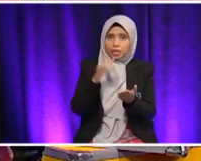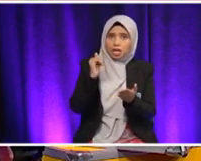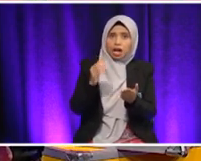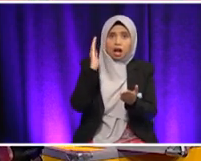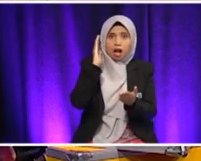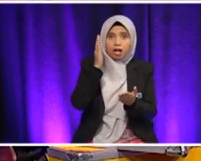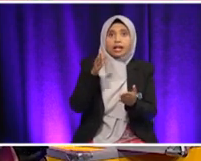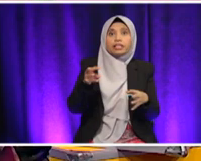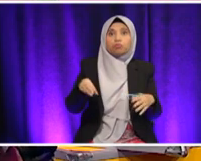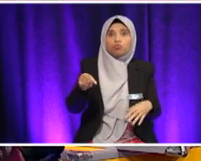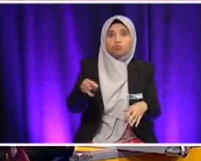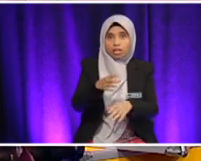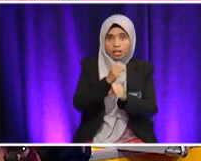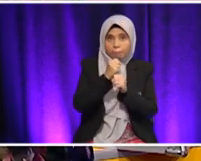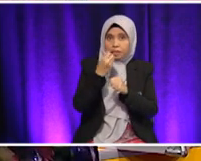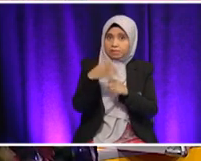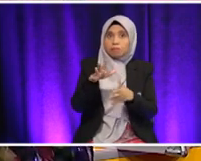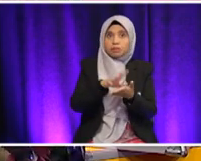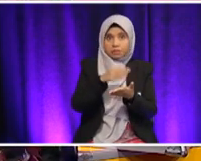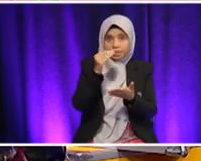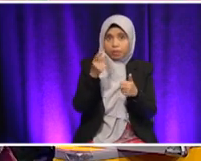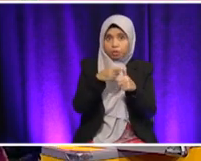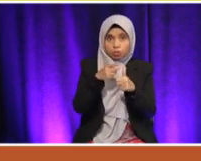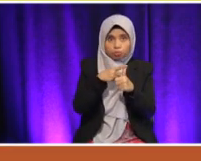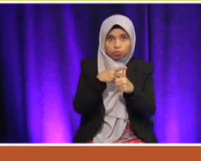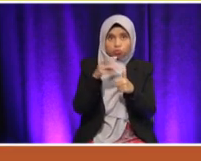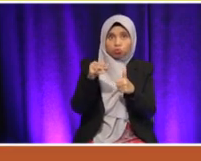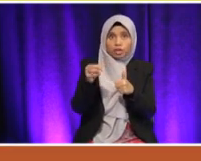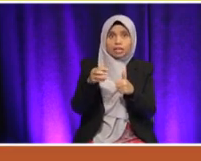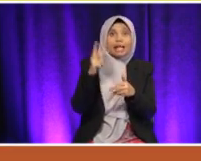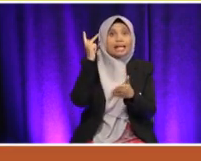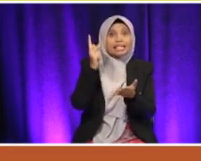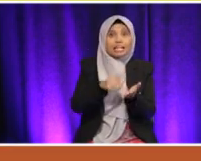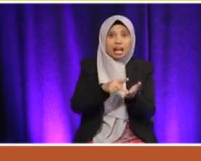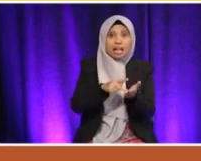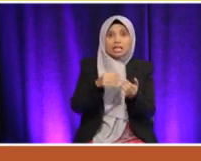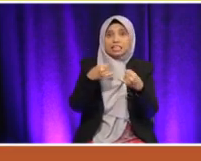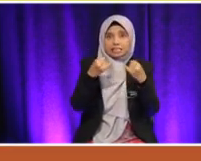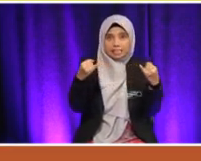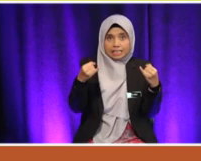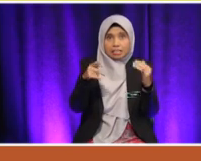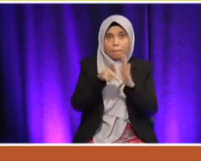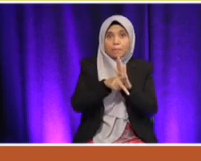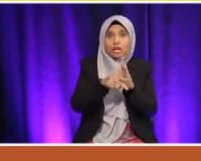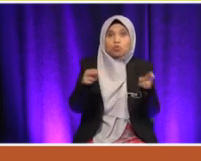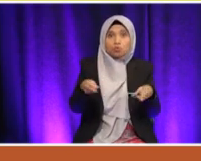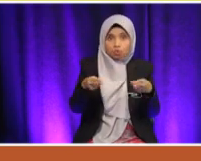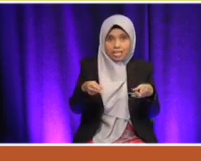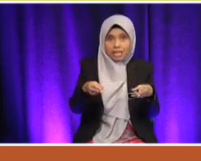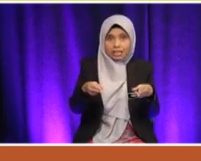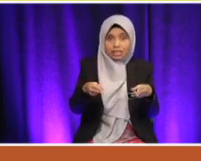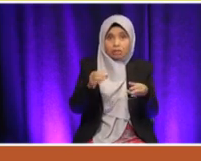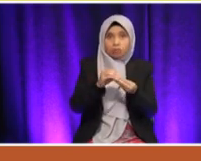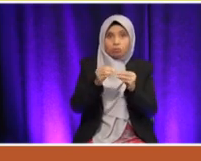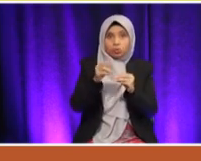dapat selepas mempelajari model ini yang pertama murid akan dapat mengenal pasti jenis pengurusan geometri kemudian murid